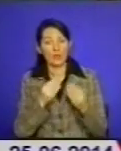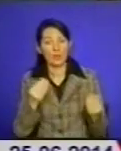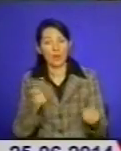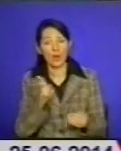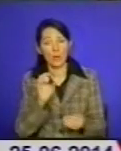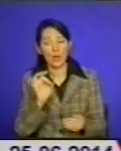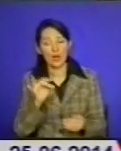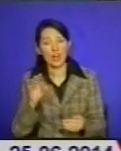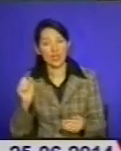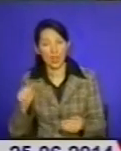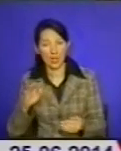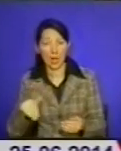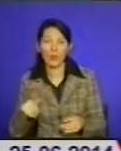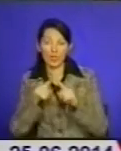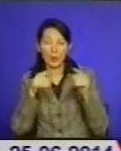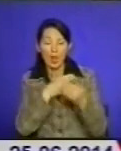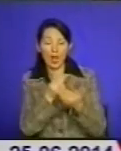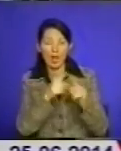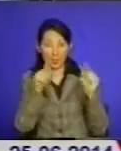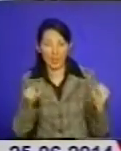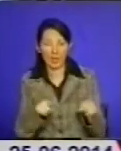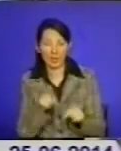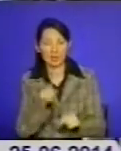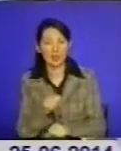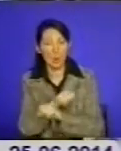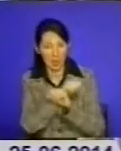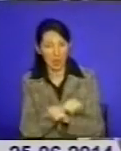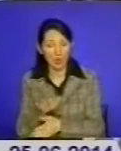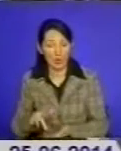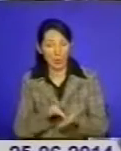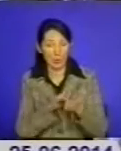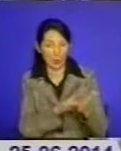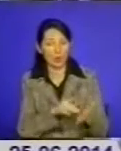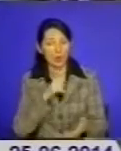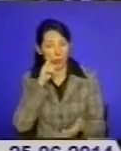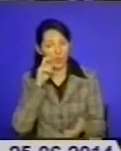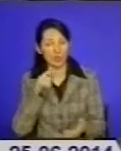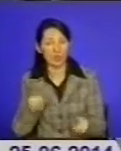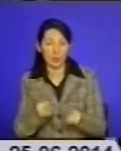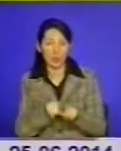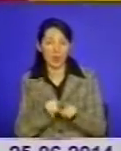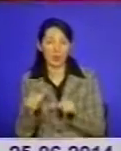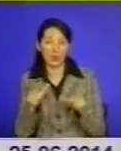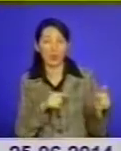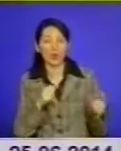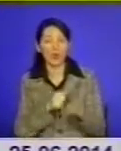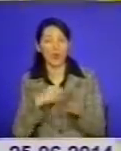Майдану помандрують Україною. Побачити роботи захотіли й у Парижі, і в Варшаві.